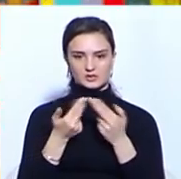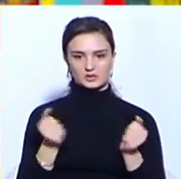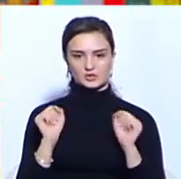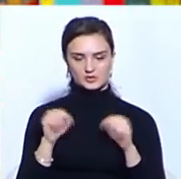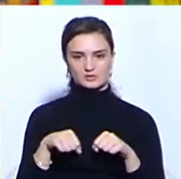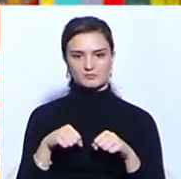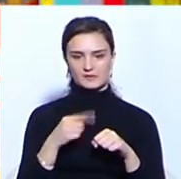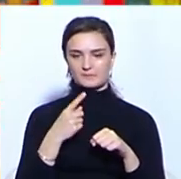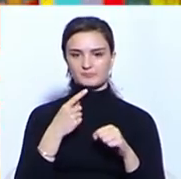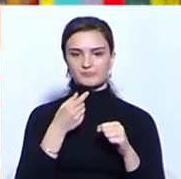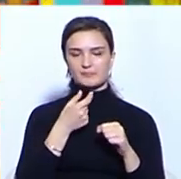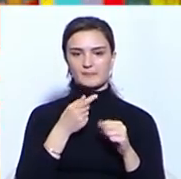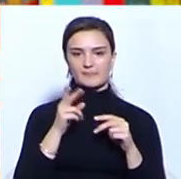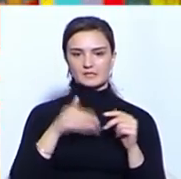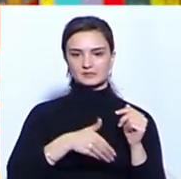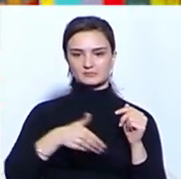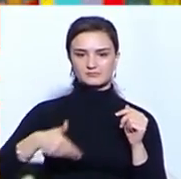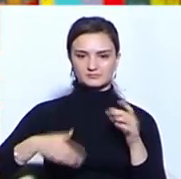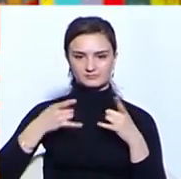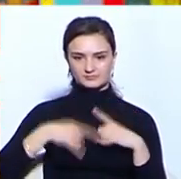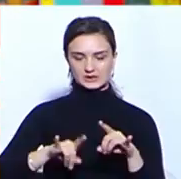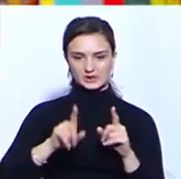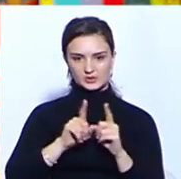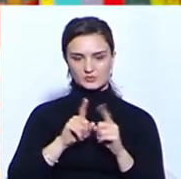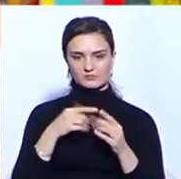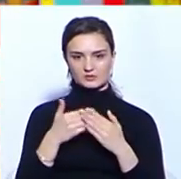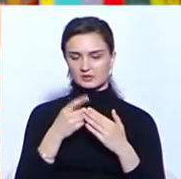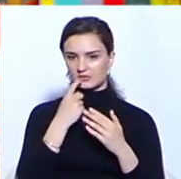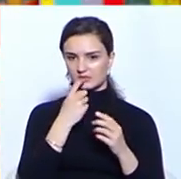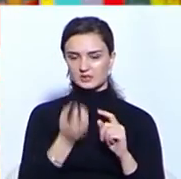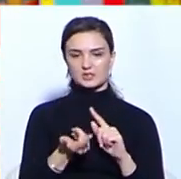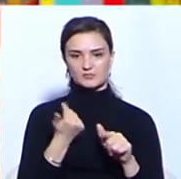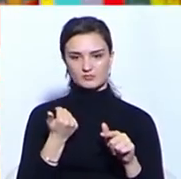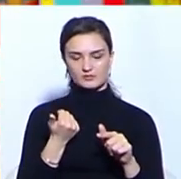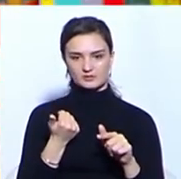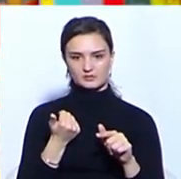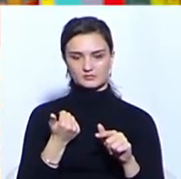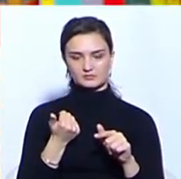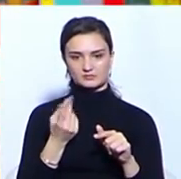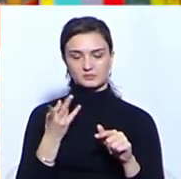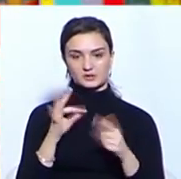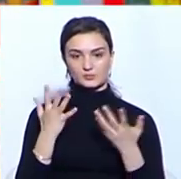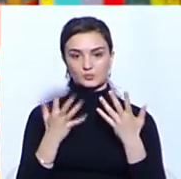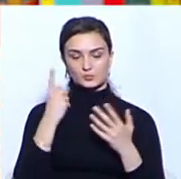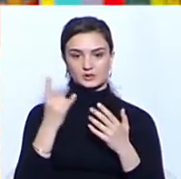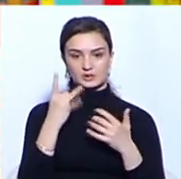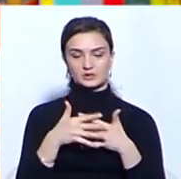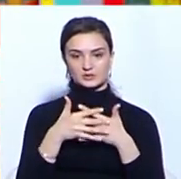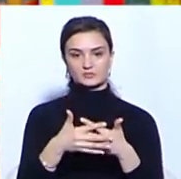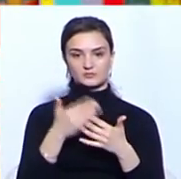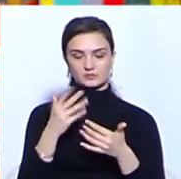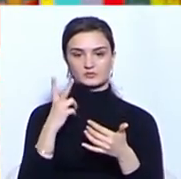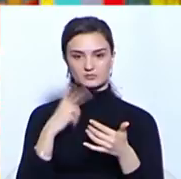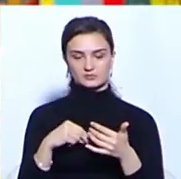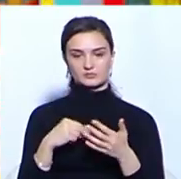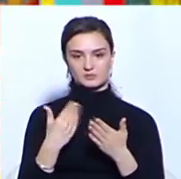საკვირველია, საკეისროც ისევე როგორც თქვათ საკვერცხის ამოკვეთა. მაგრამ თუ ერთხელ დაორსულდა თქვენი